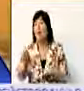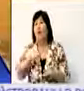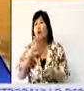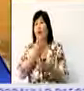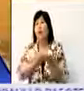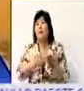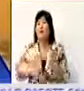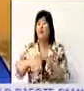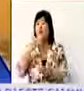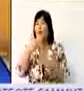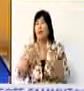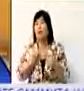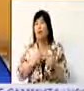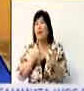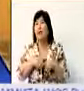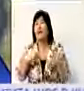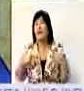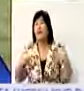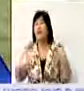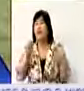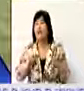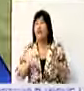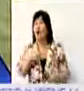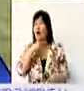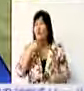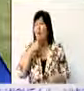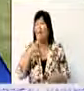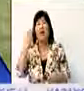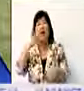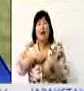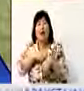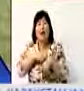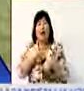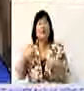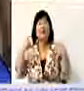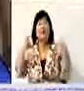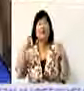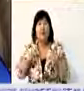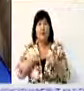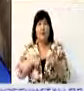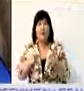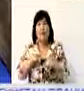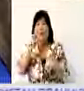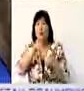показан высокий спрос на отдельные виды живности, в том числе на мясо каракульской породы овец. Именно поэтому год от